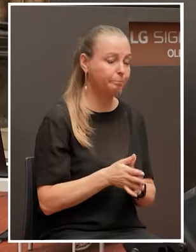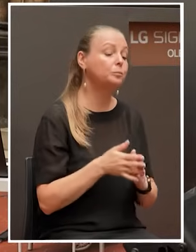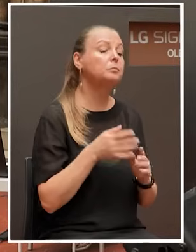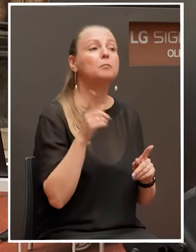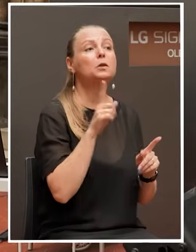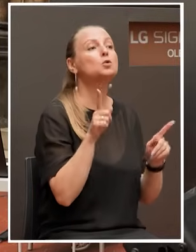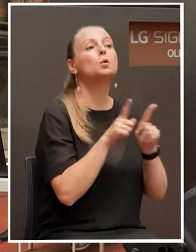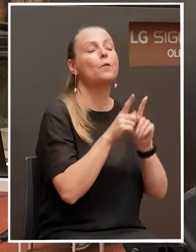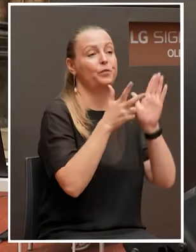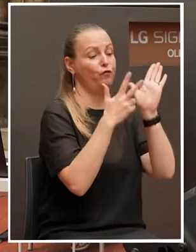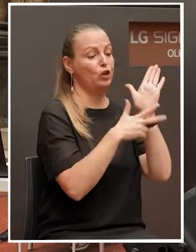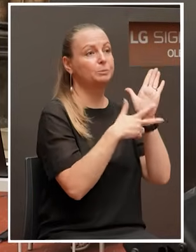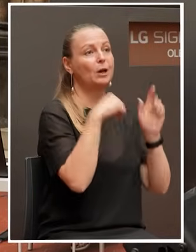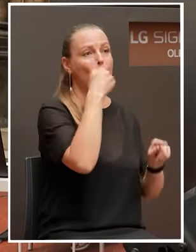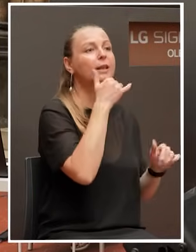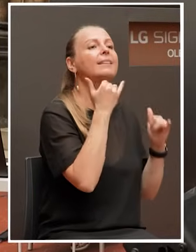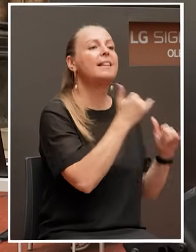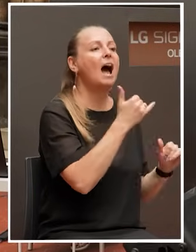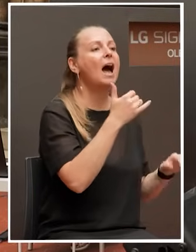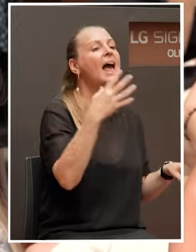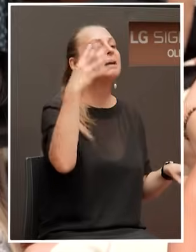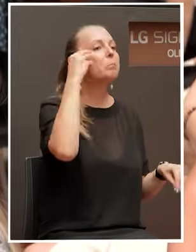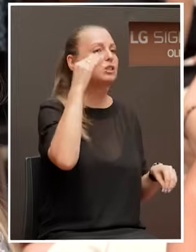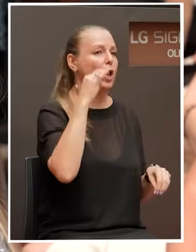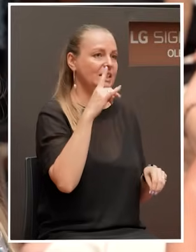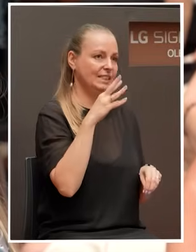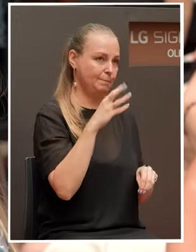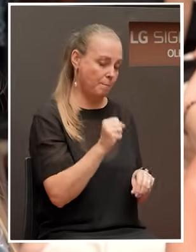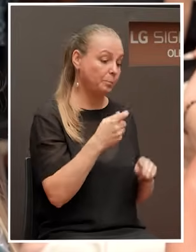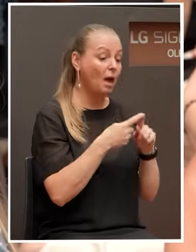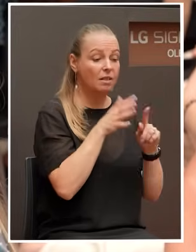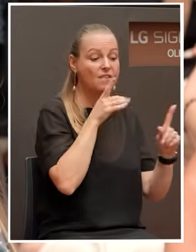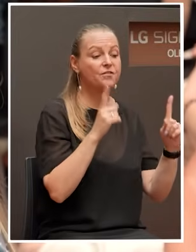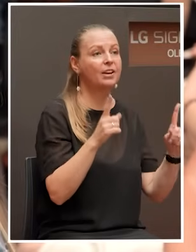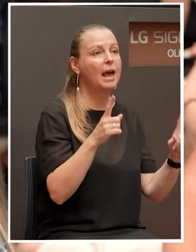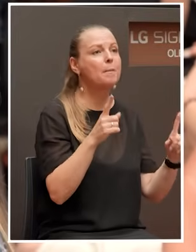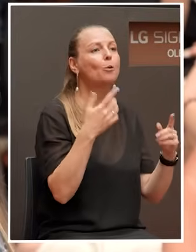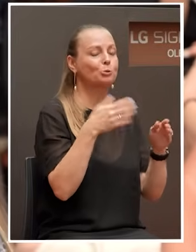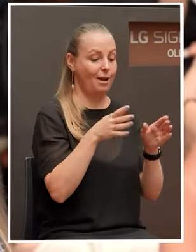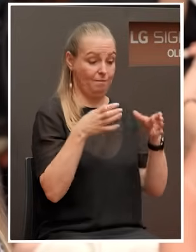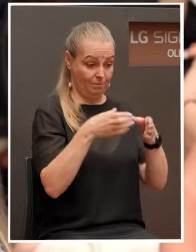Что такое 80-й год для импрессионизма? А это время расходящихся тропок.